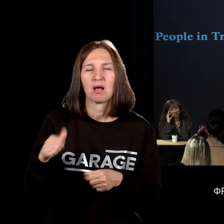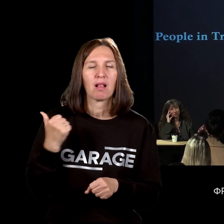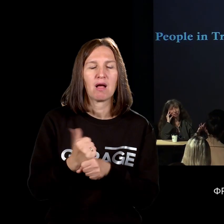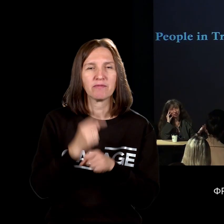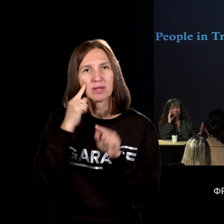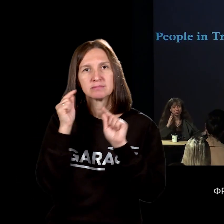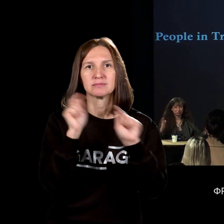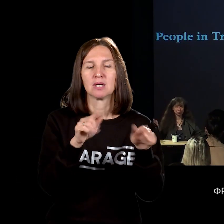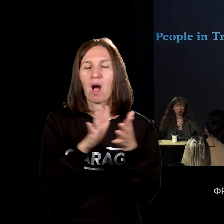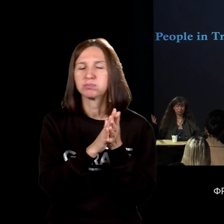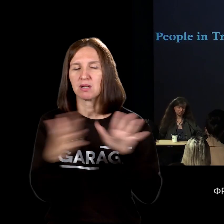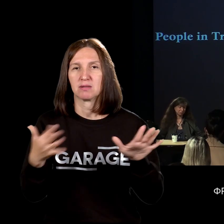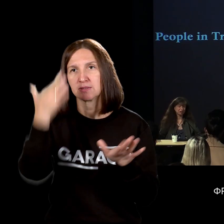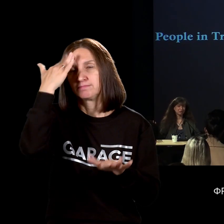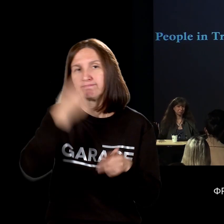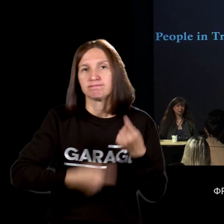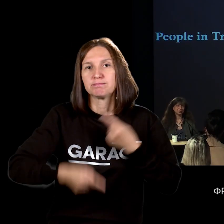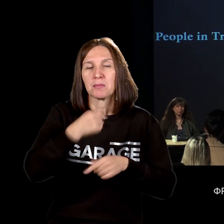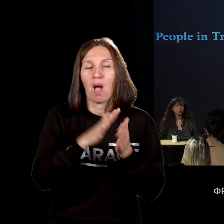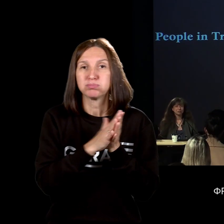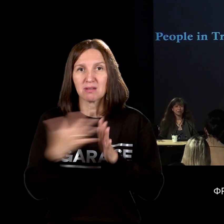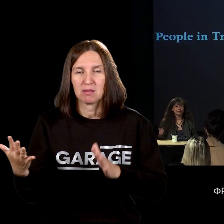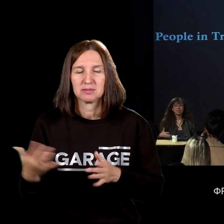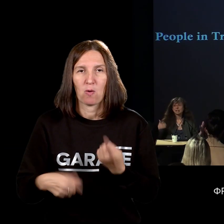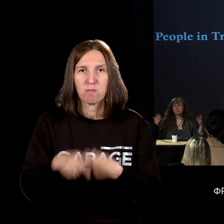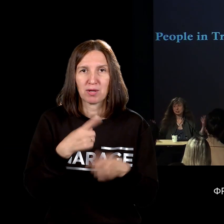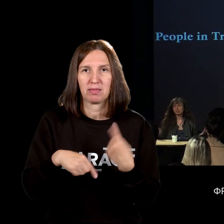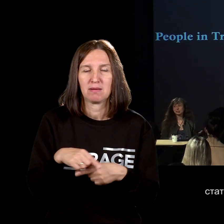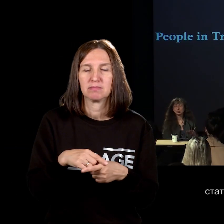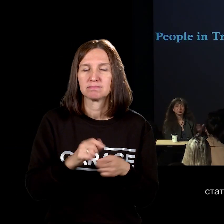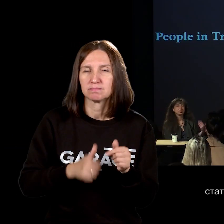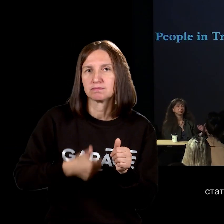абстракция. Вернуться, как бы прийти к абстракции обратно, да,